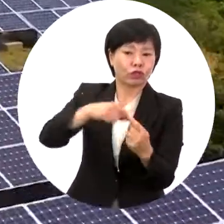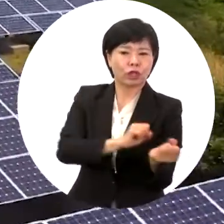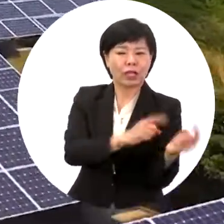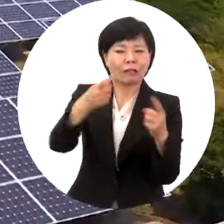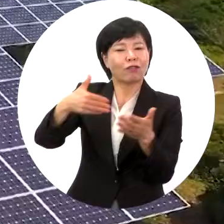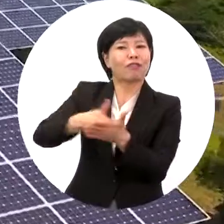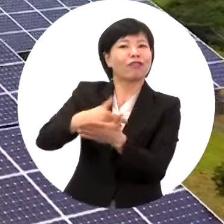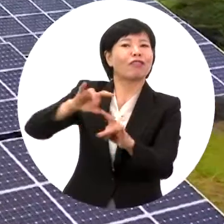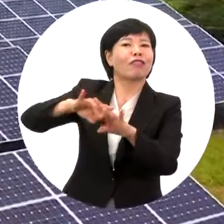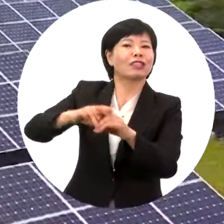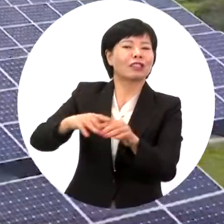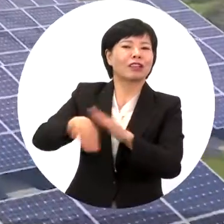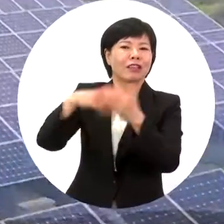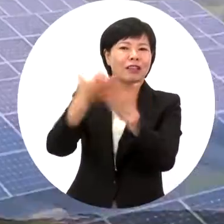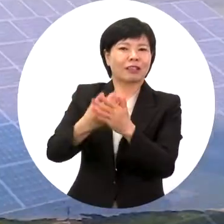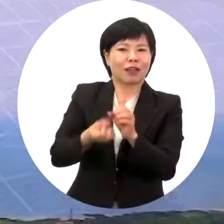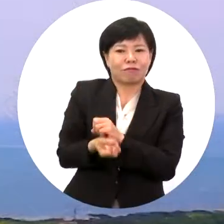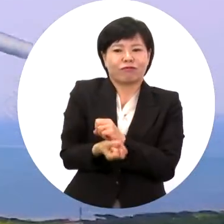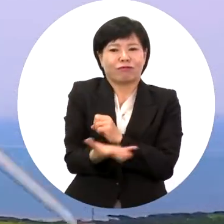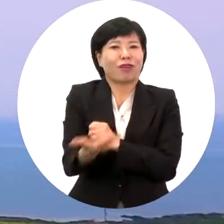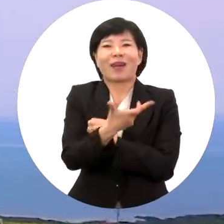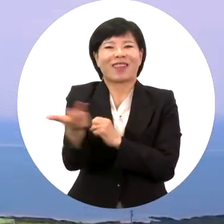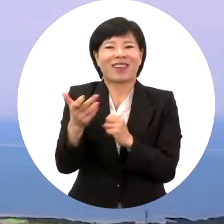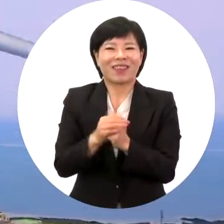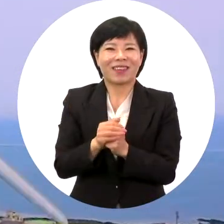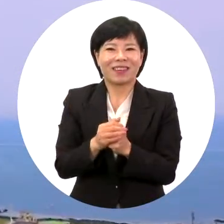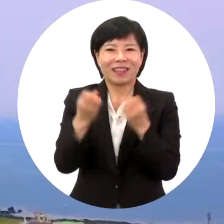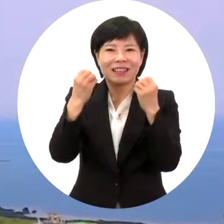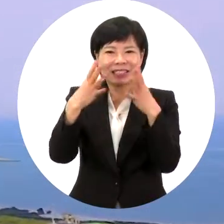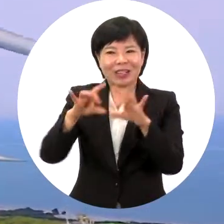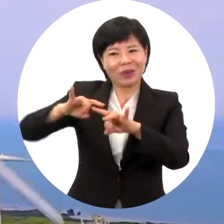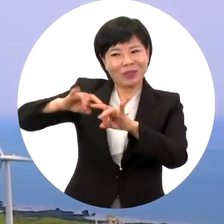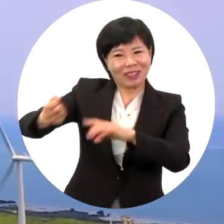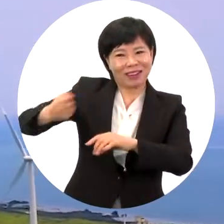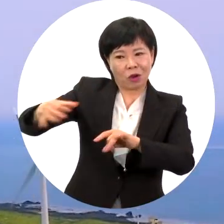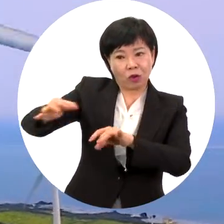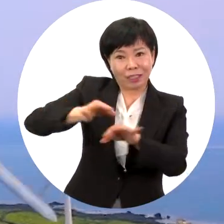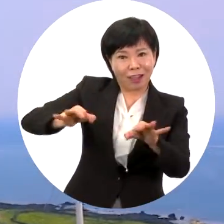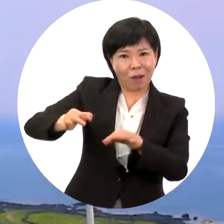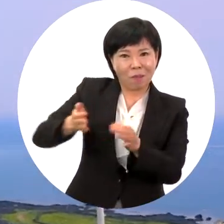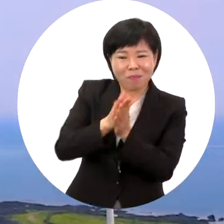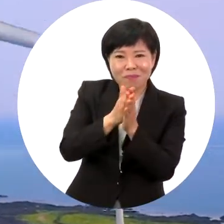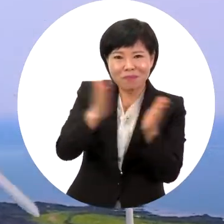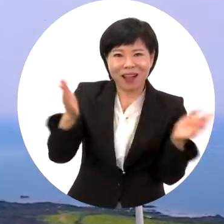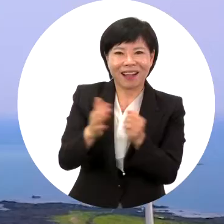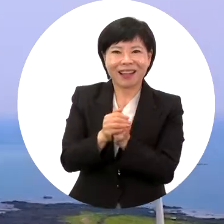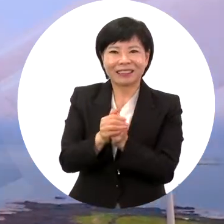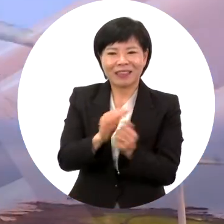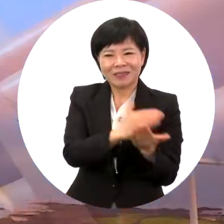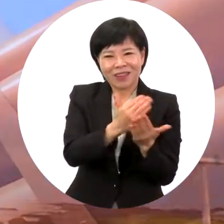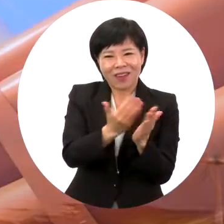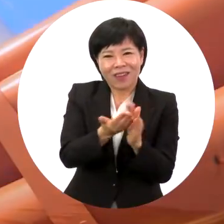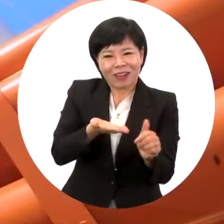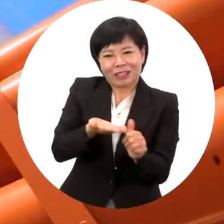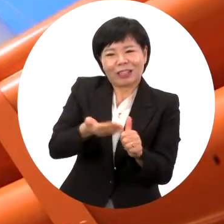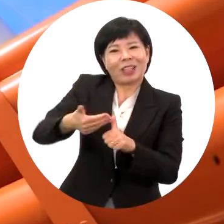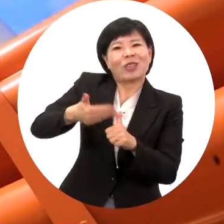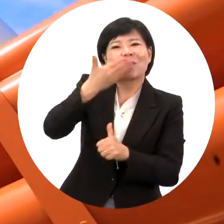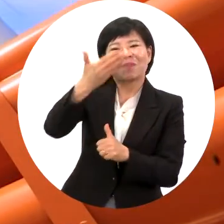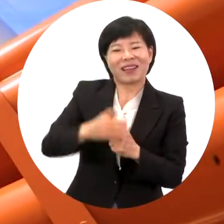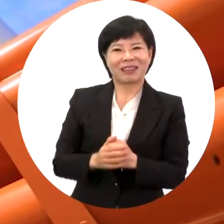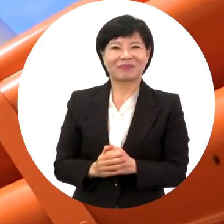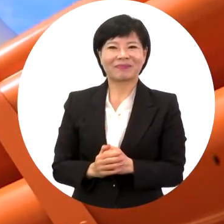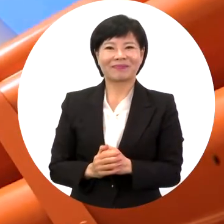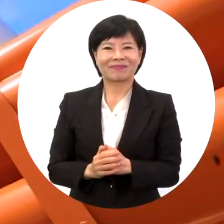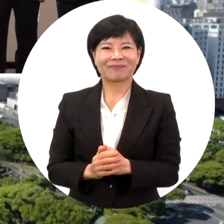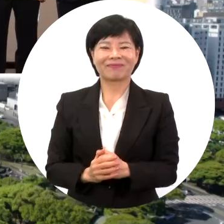재생에너지를 활성화하고 효율성을 높일 수 있는데요. 새로운 전력 시장이 열리고 에너지 기업에 다양한 기회를 제공할 것으로